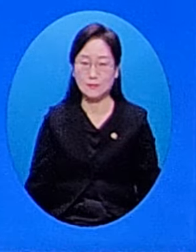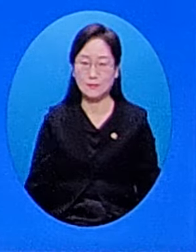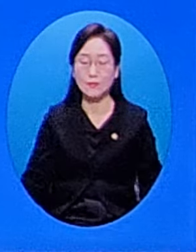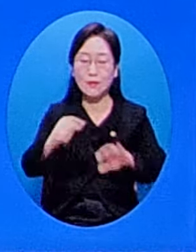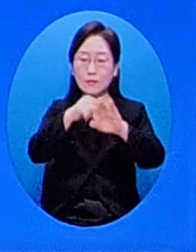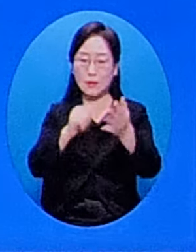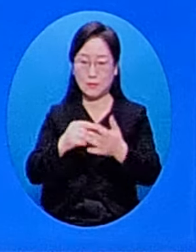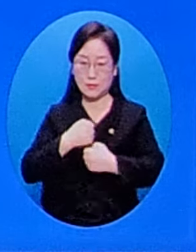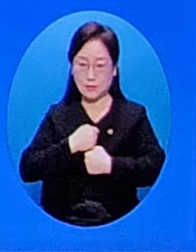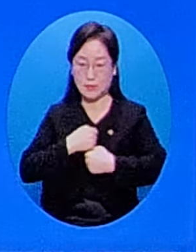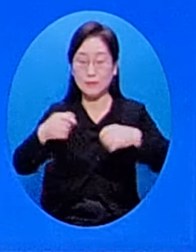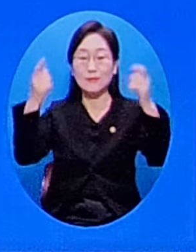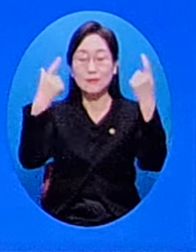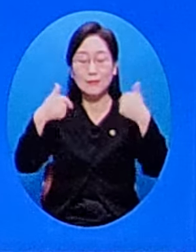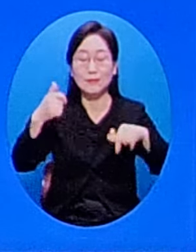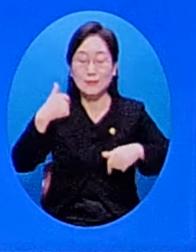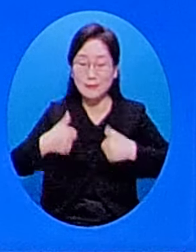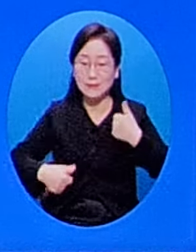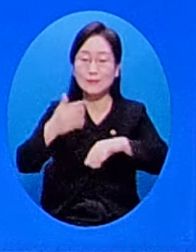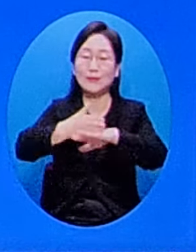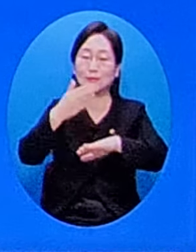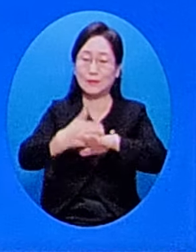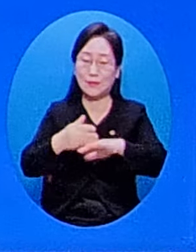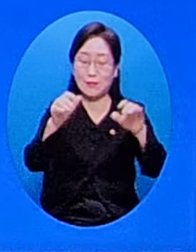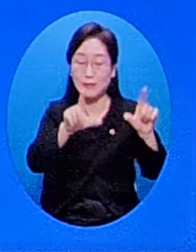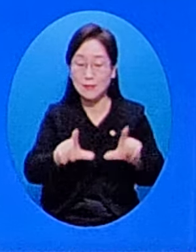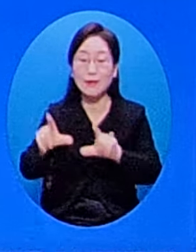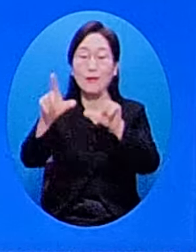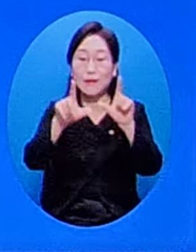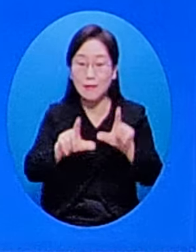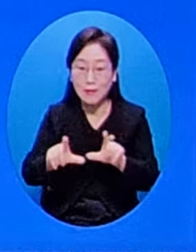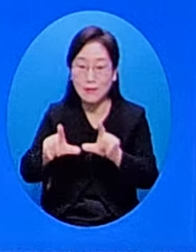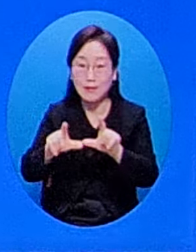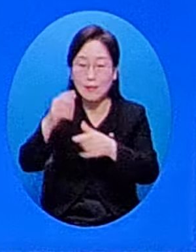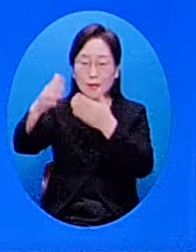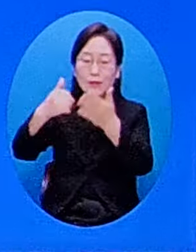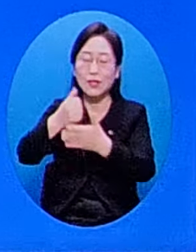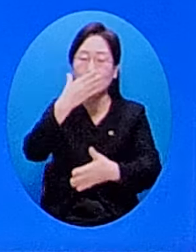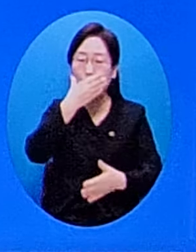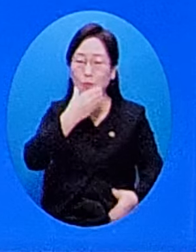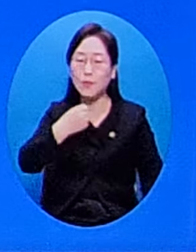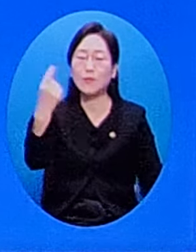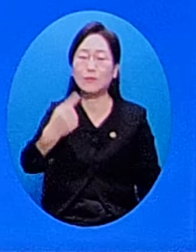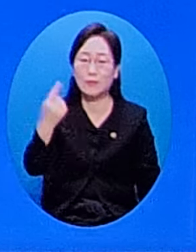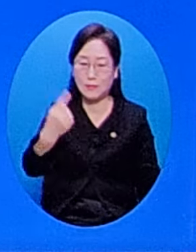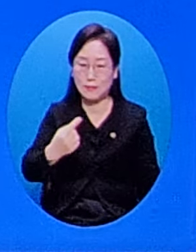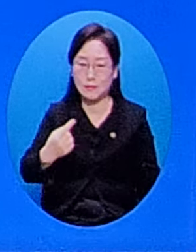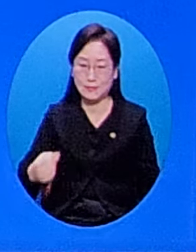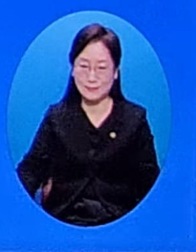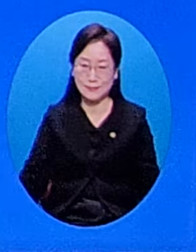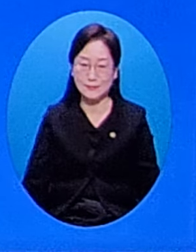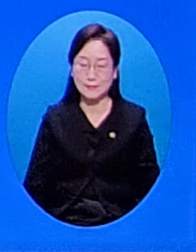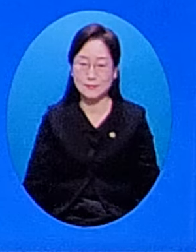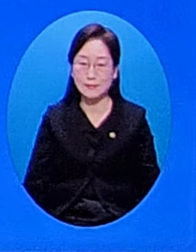마음을 지키고 늘 기뻐하고 감사하고 살아가면 하나님의 복이 우리에게 임하게 되는 것입니다.